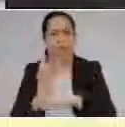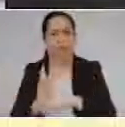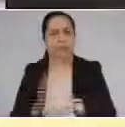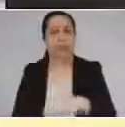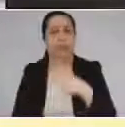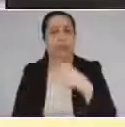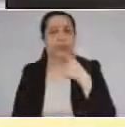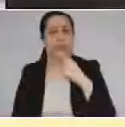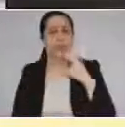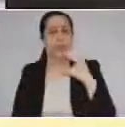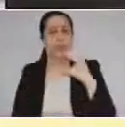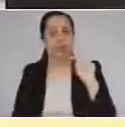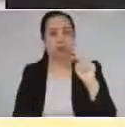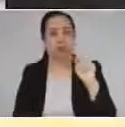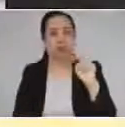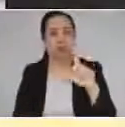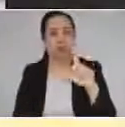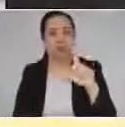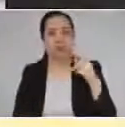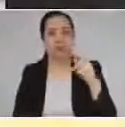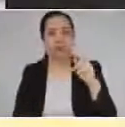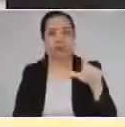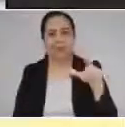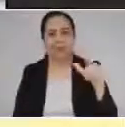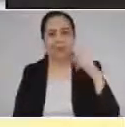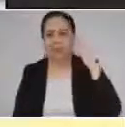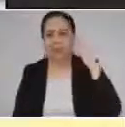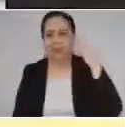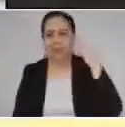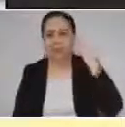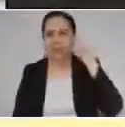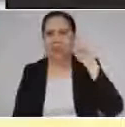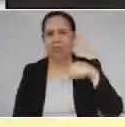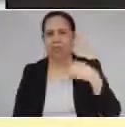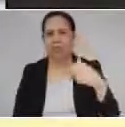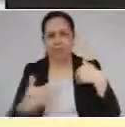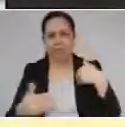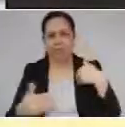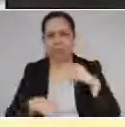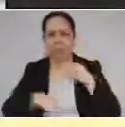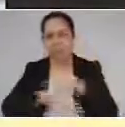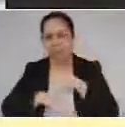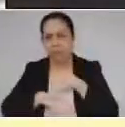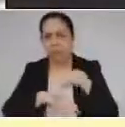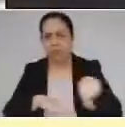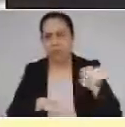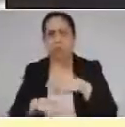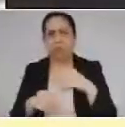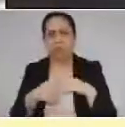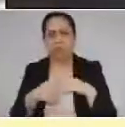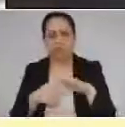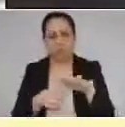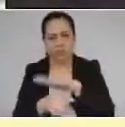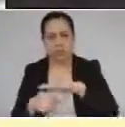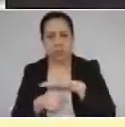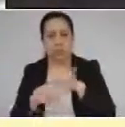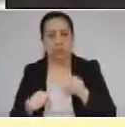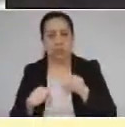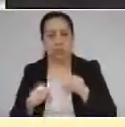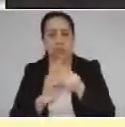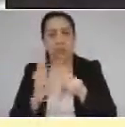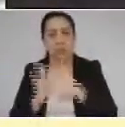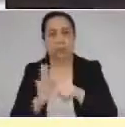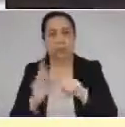Nanawagan ng Philippine College of Physicians o PCP sa Department of Health at sa Food and Drug Administration na aksyunan ang ginawang